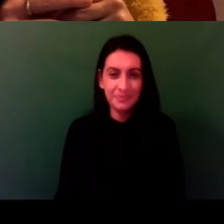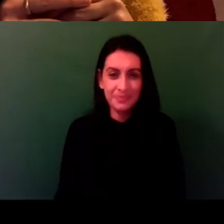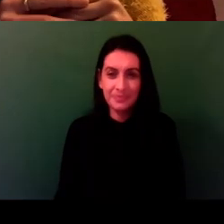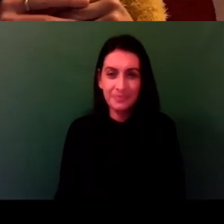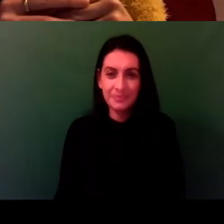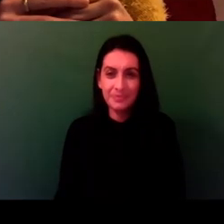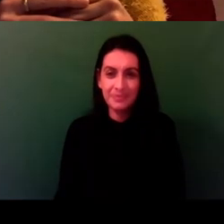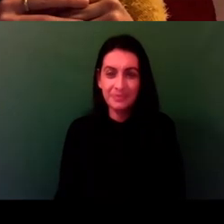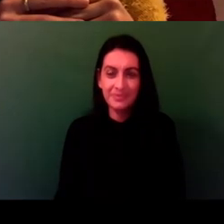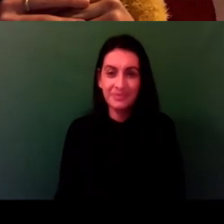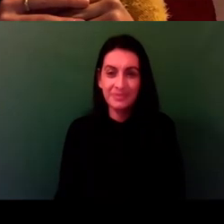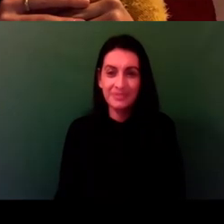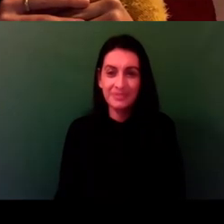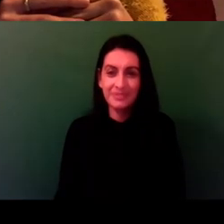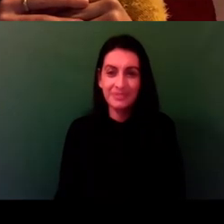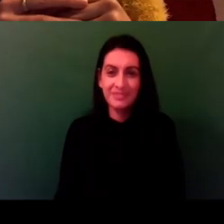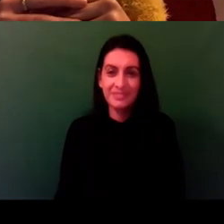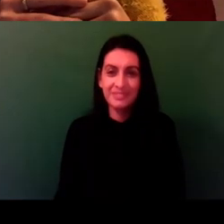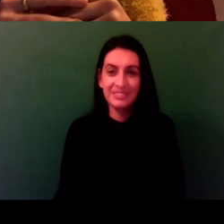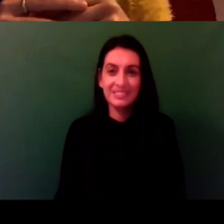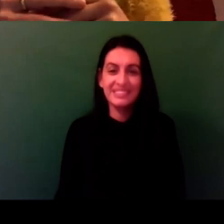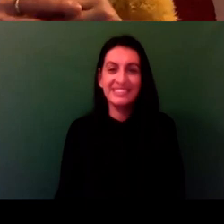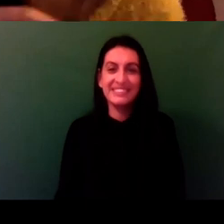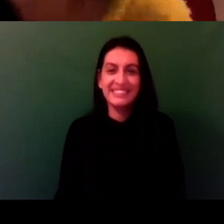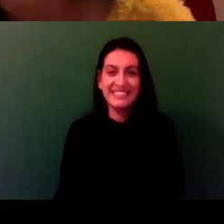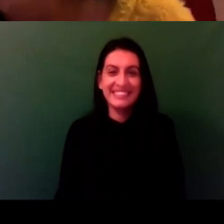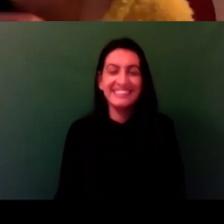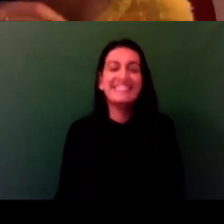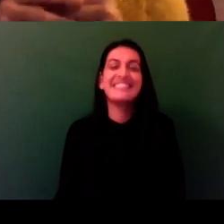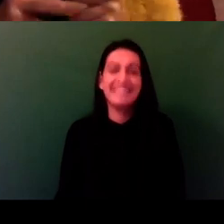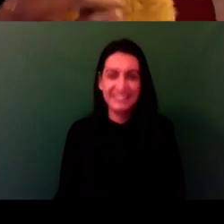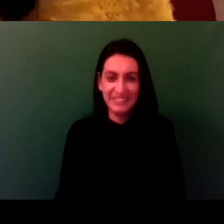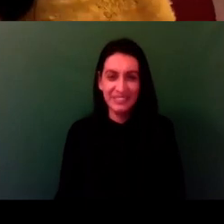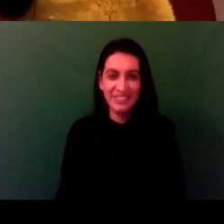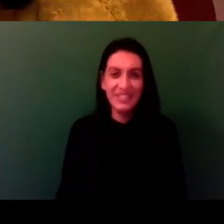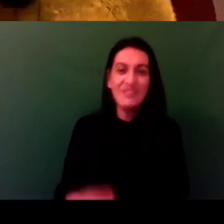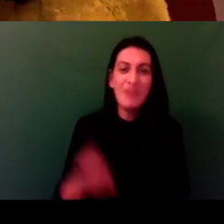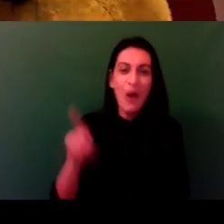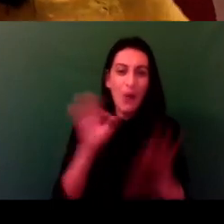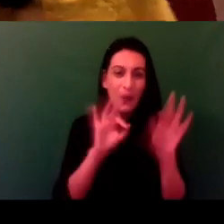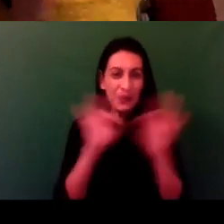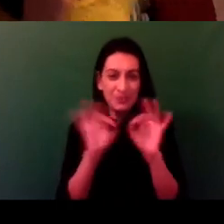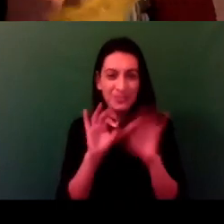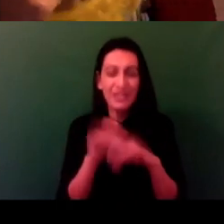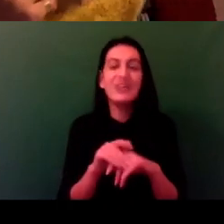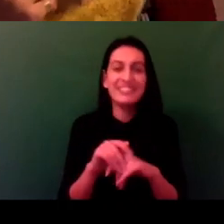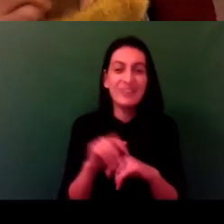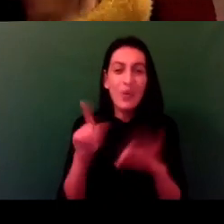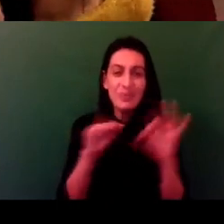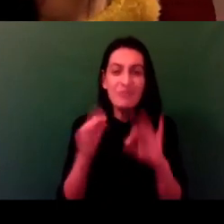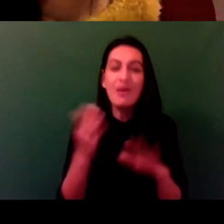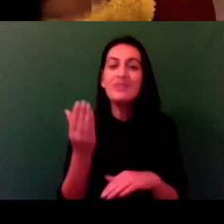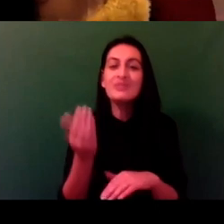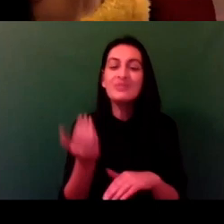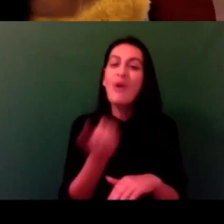Yok, istemedim aslında. Yani o mimar olmadığıma dair el sallamaya çalışıyoruz. Okay. Ben bu arada